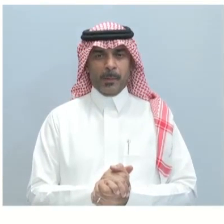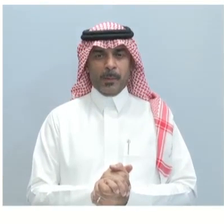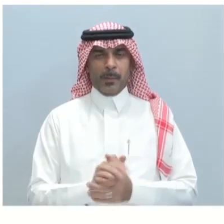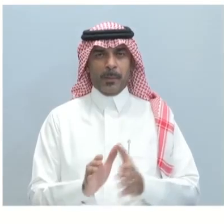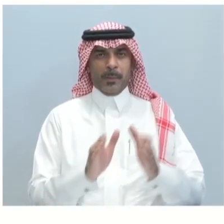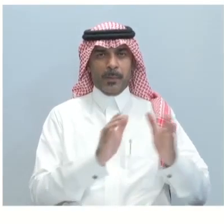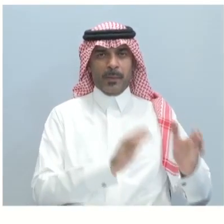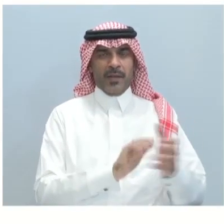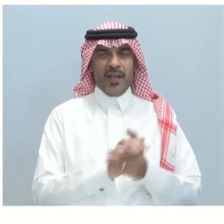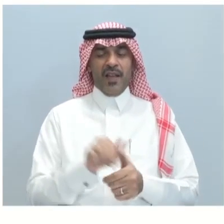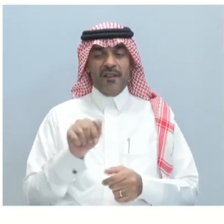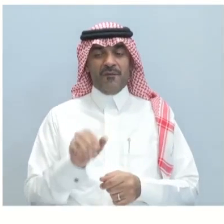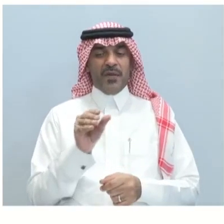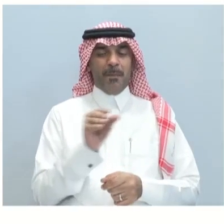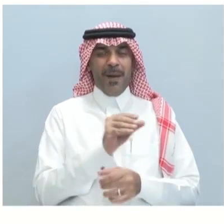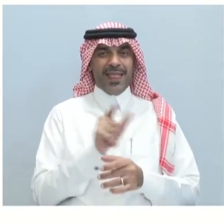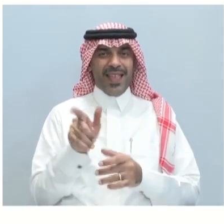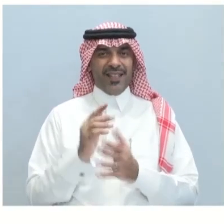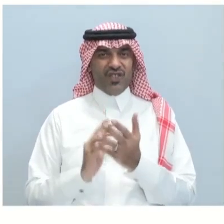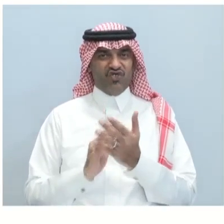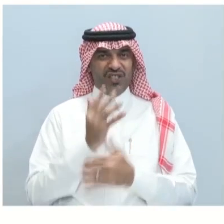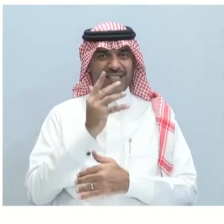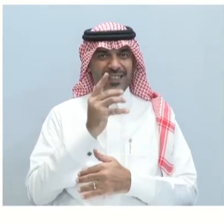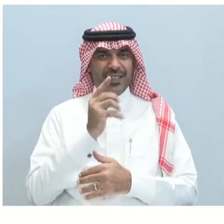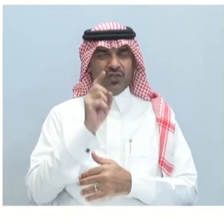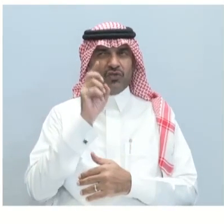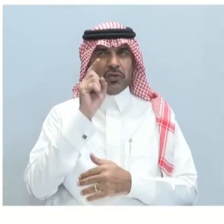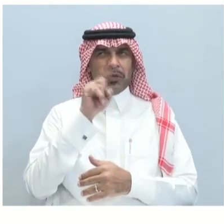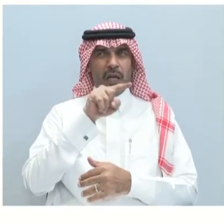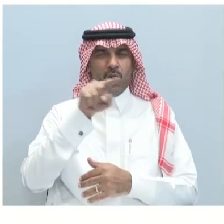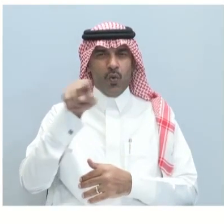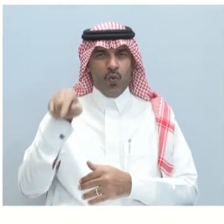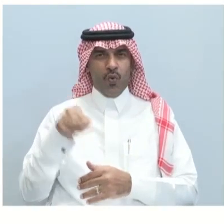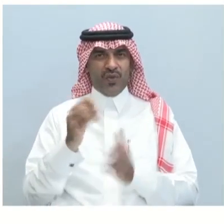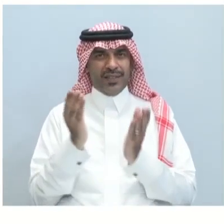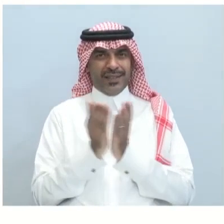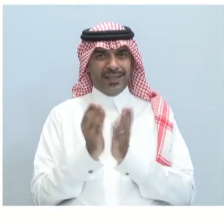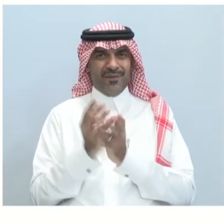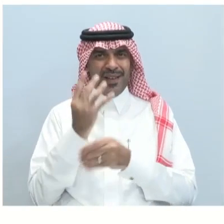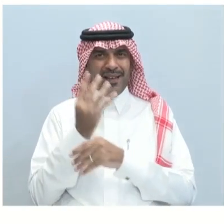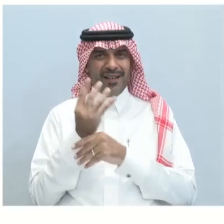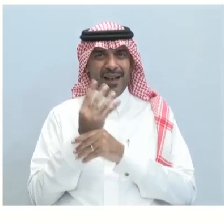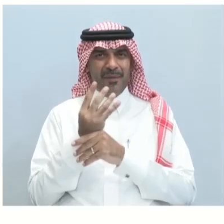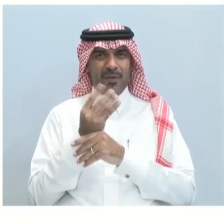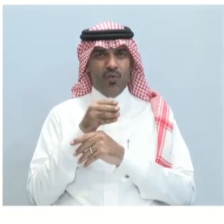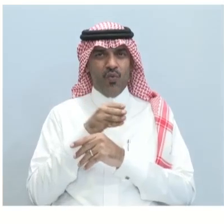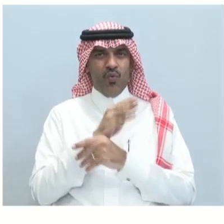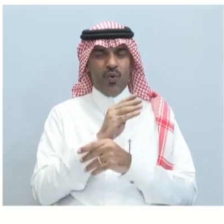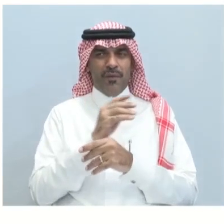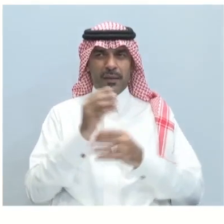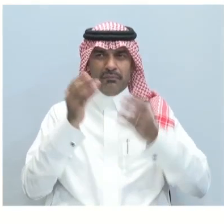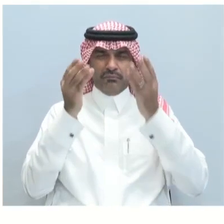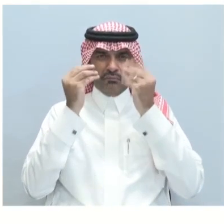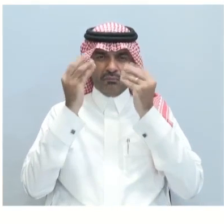في مادتنا الجديده احبتي سنب ستبحر سفينه الصف الرابع في مجال دراسه ماده